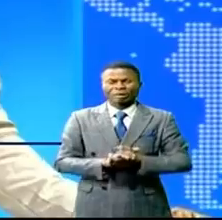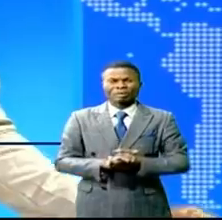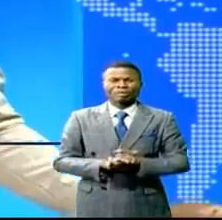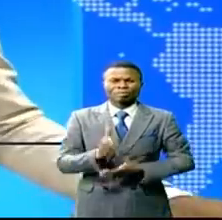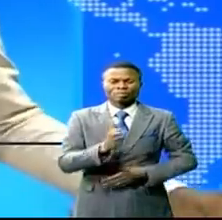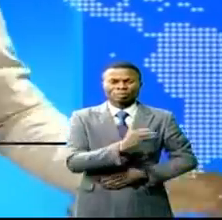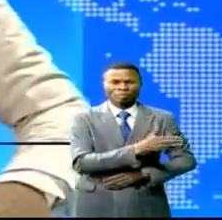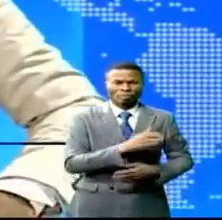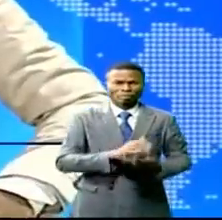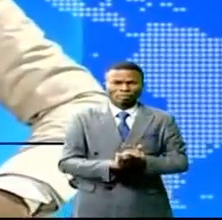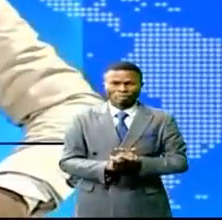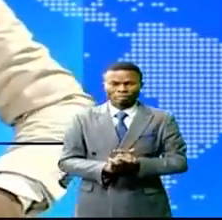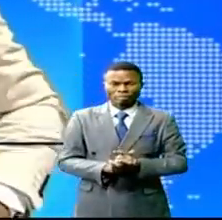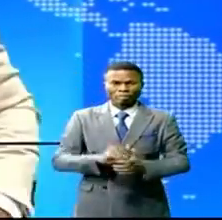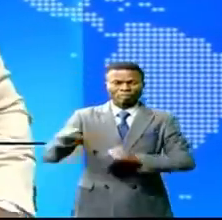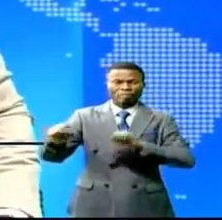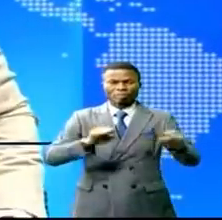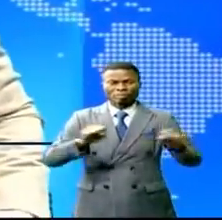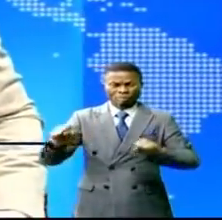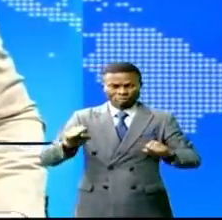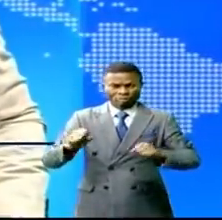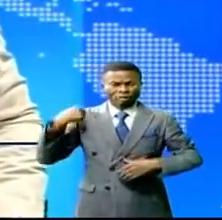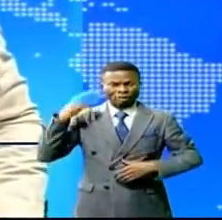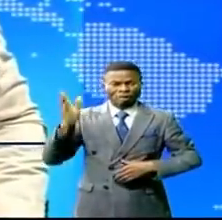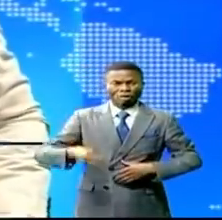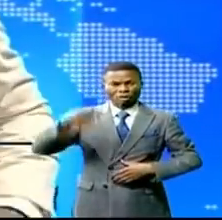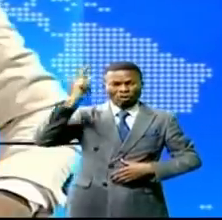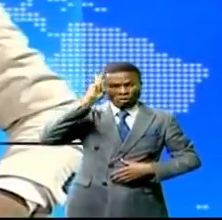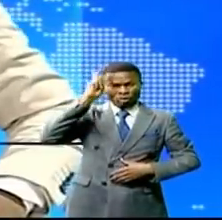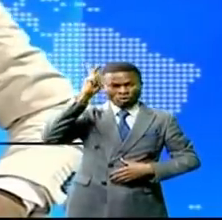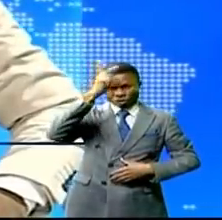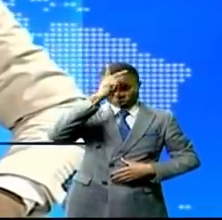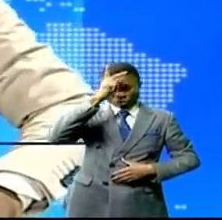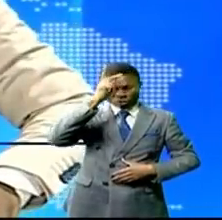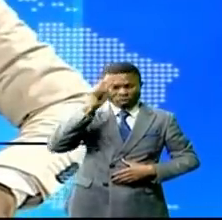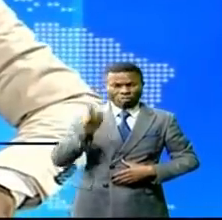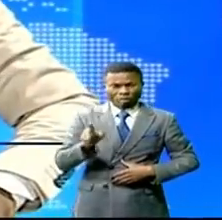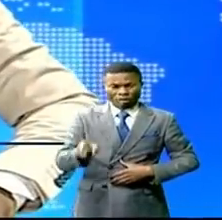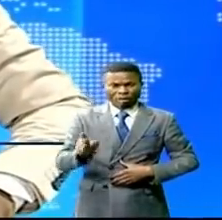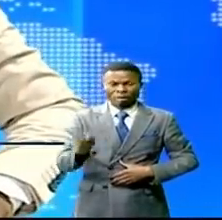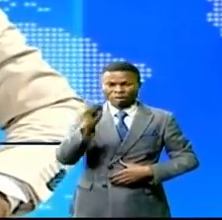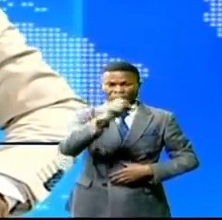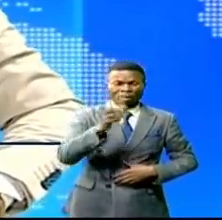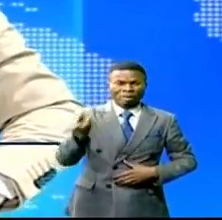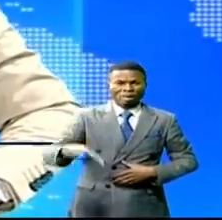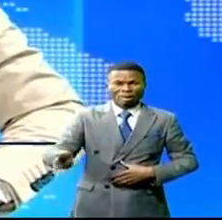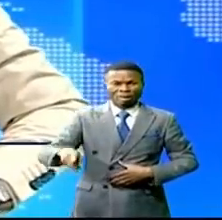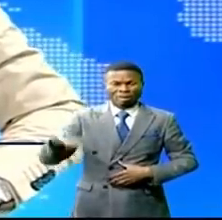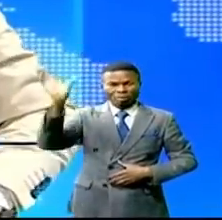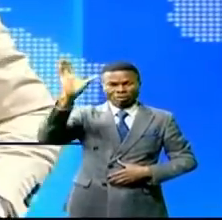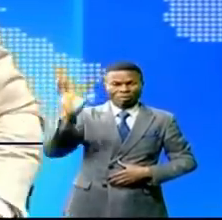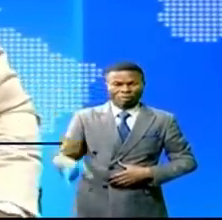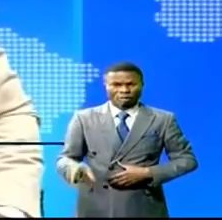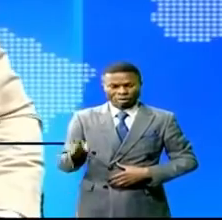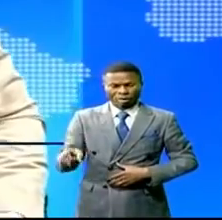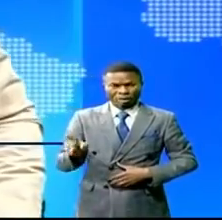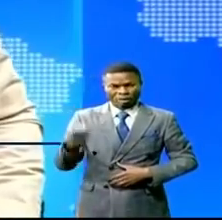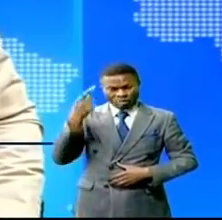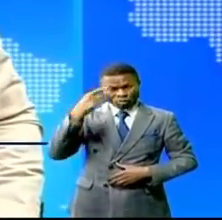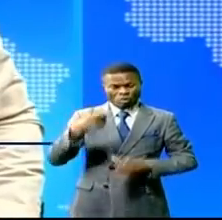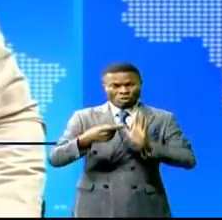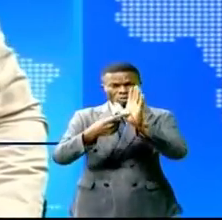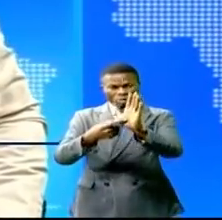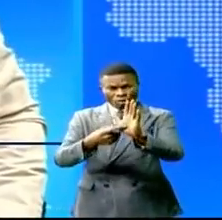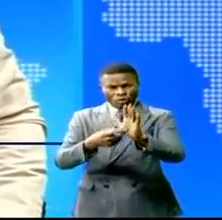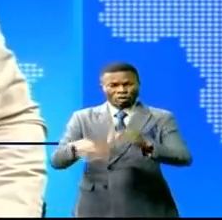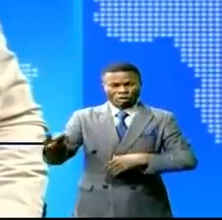du dépistage du gouverneur du haut katanga nous nous rendons maintenant dans la province du congo centrale pour parler